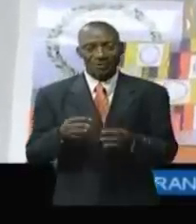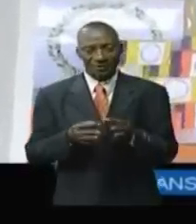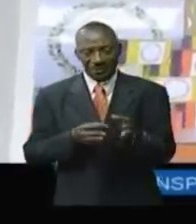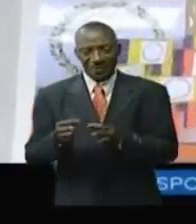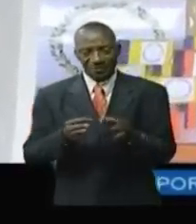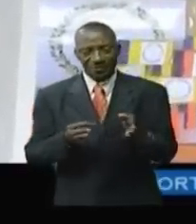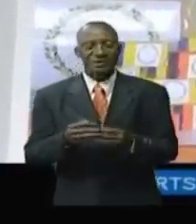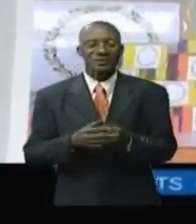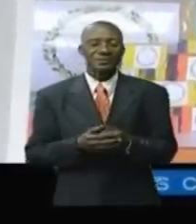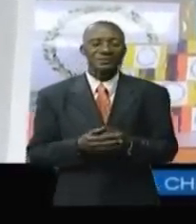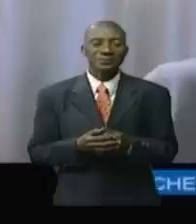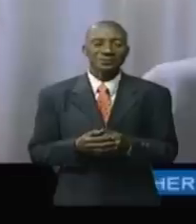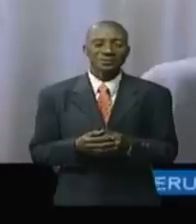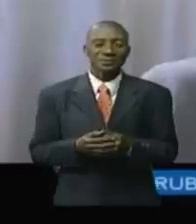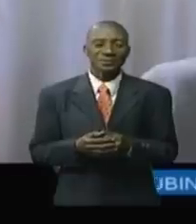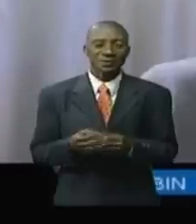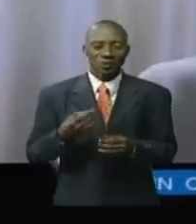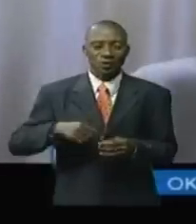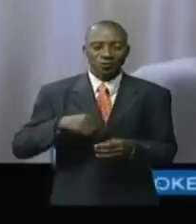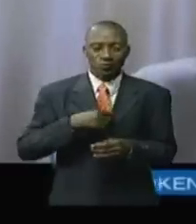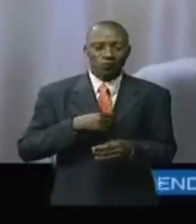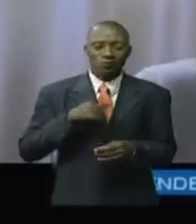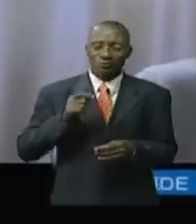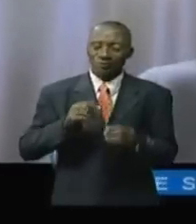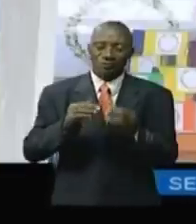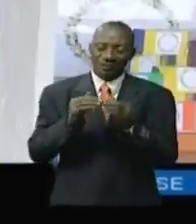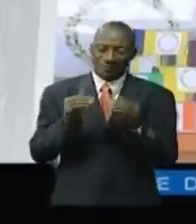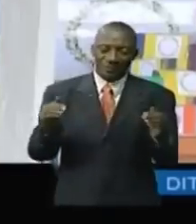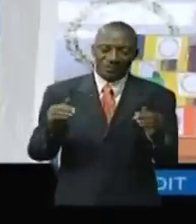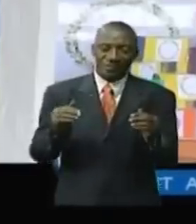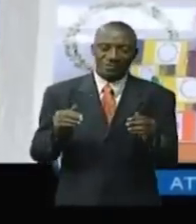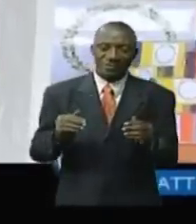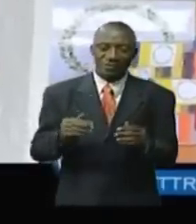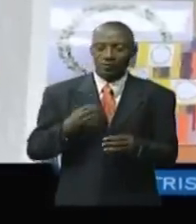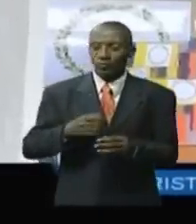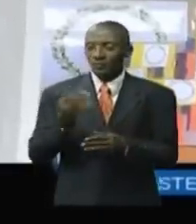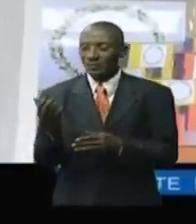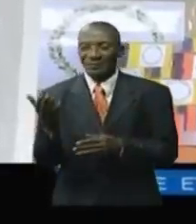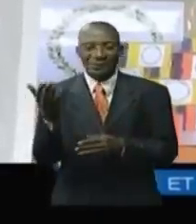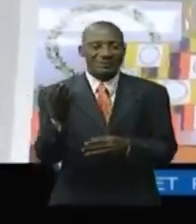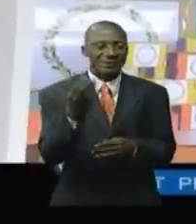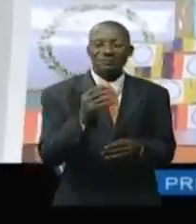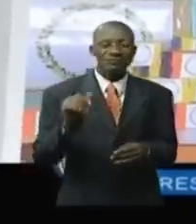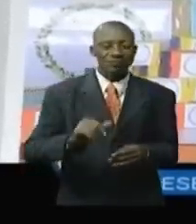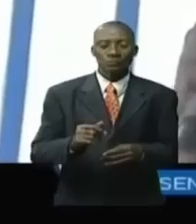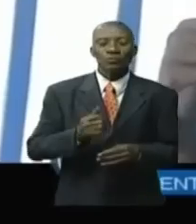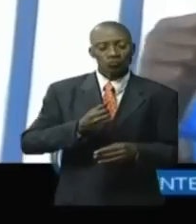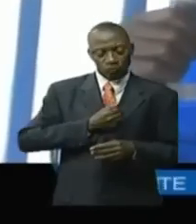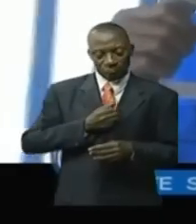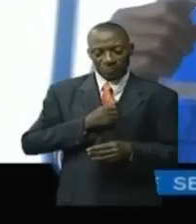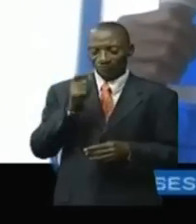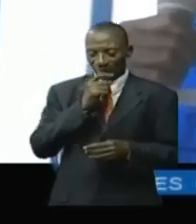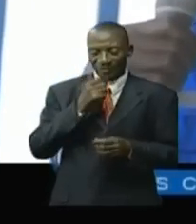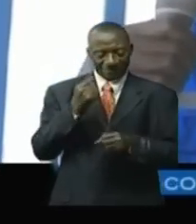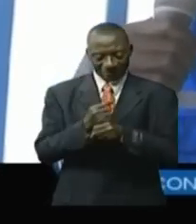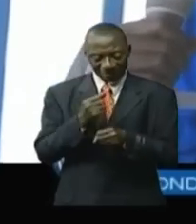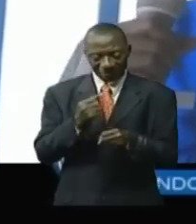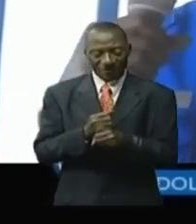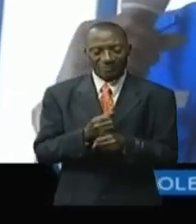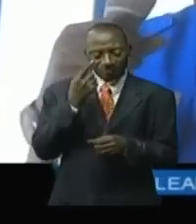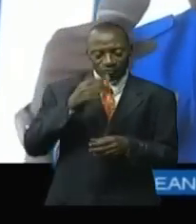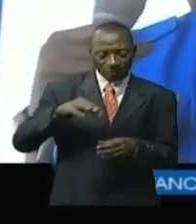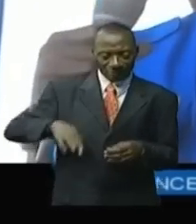paix, parce que nous avons besoin de la paix et nous cherchons la paix en Ituri. Pour le chef du